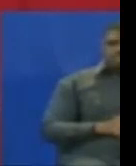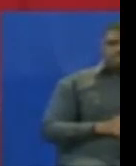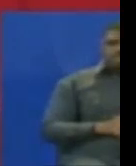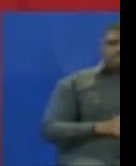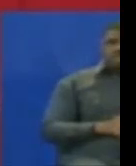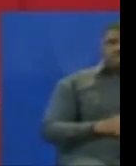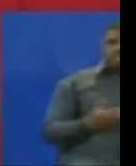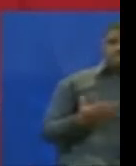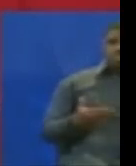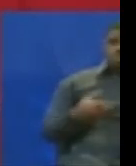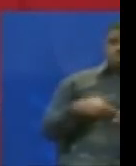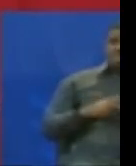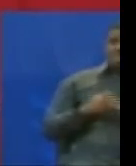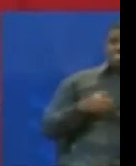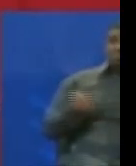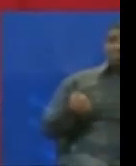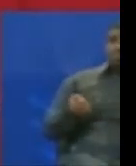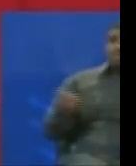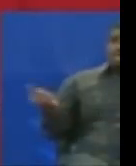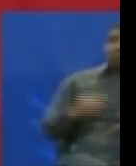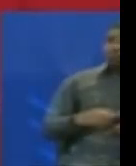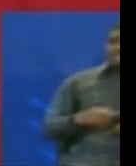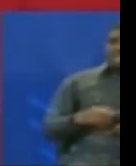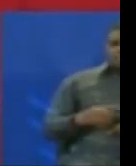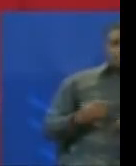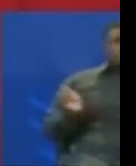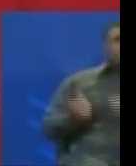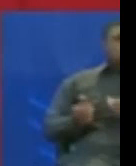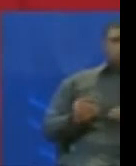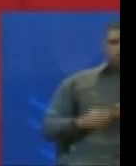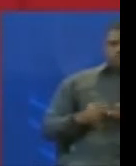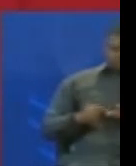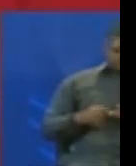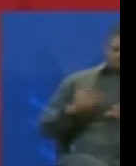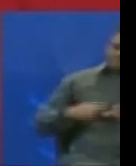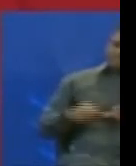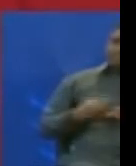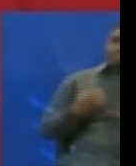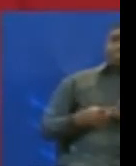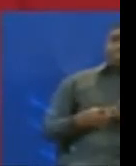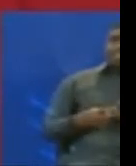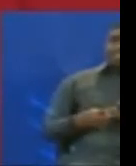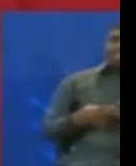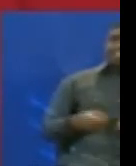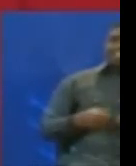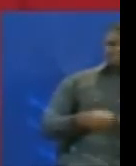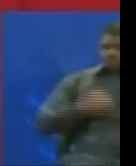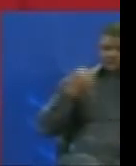Kwa namna ya uhandisi wowote haziwezi kuitwa injini ndogo. Lakini pili, zikawashwa mbele yangu zinafanya